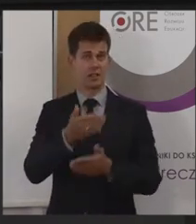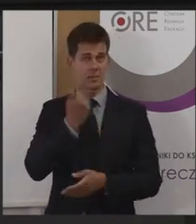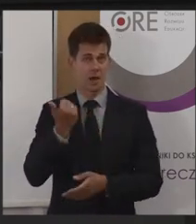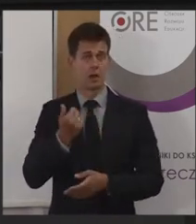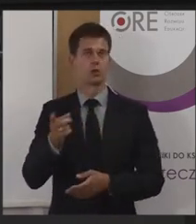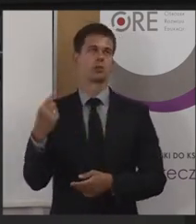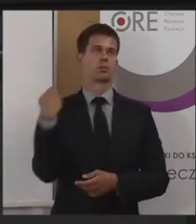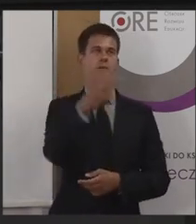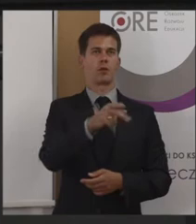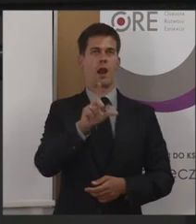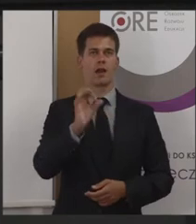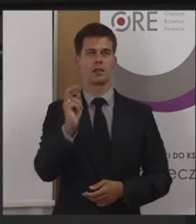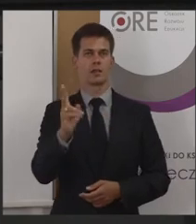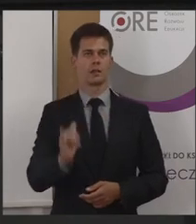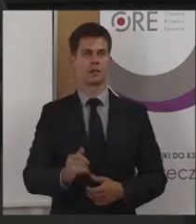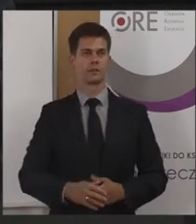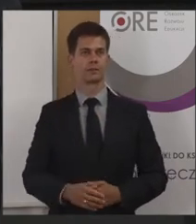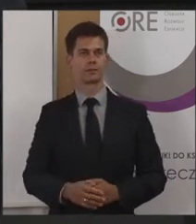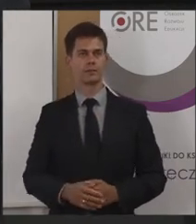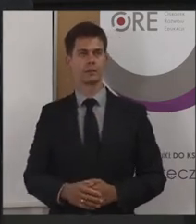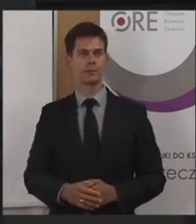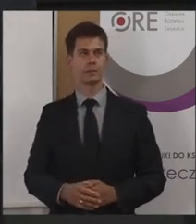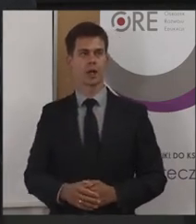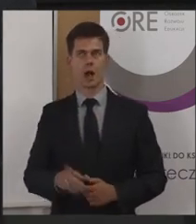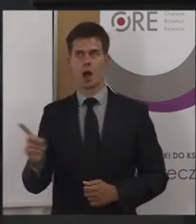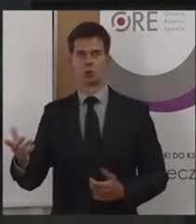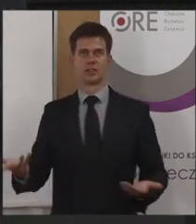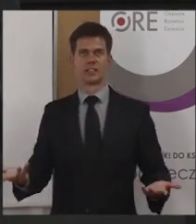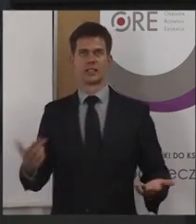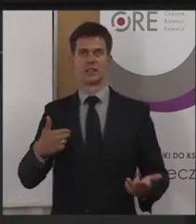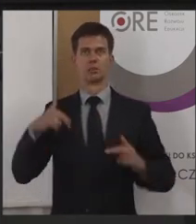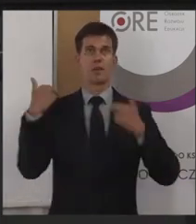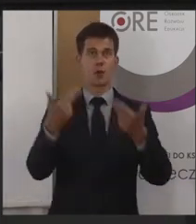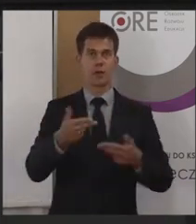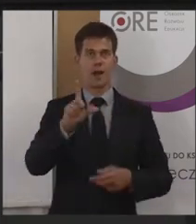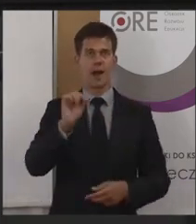Dla mnie wówczas ostatnią rzeczą, jaką chciałem, to był powrót do Lasek.